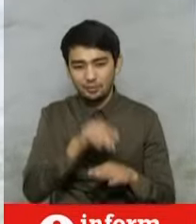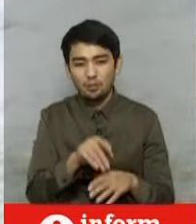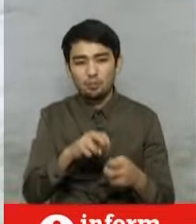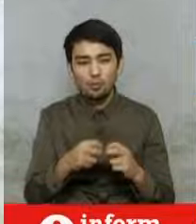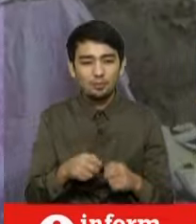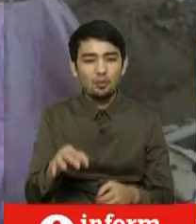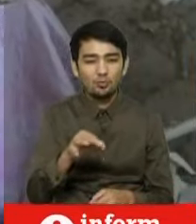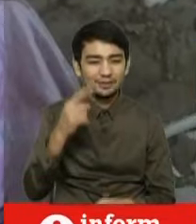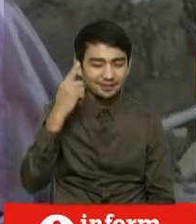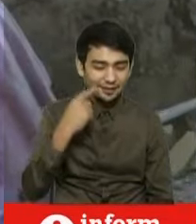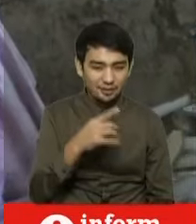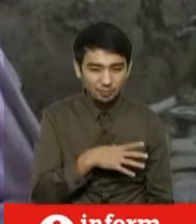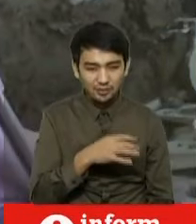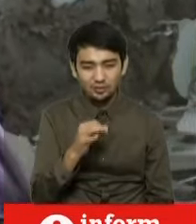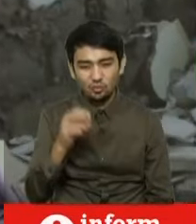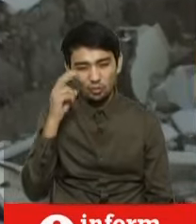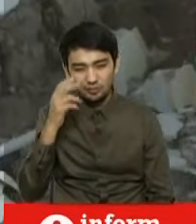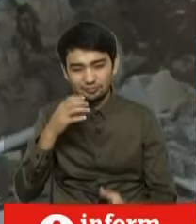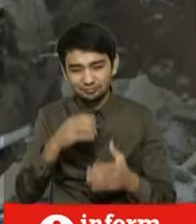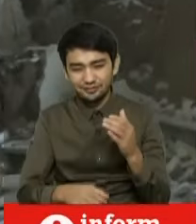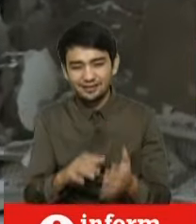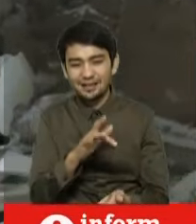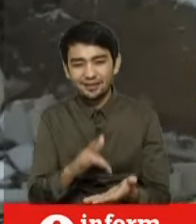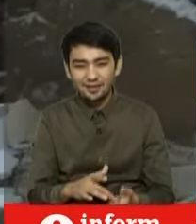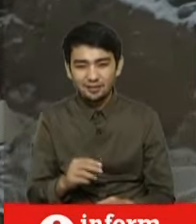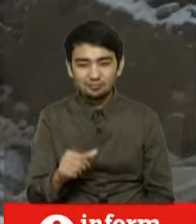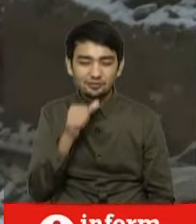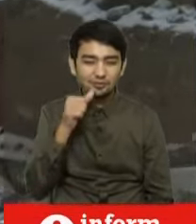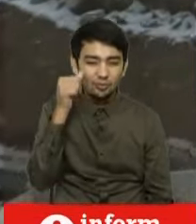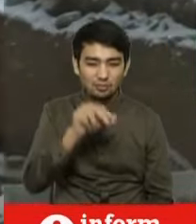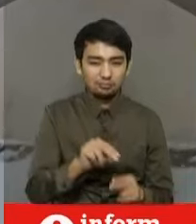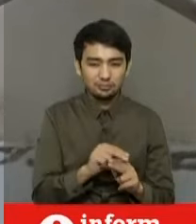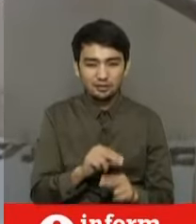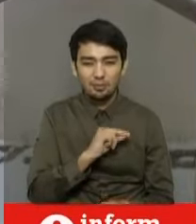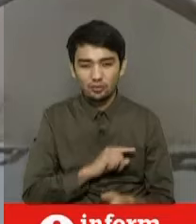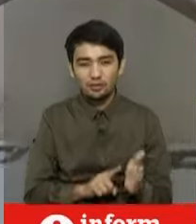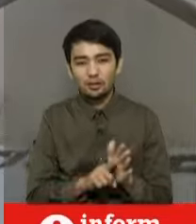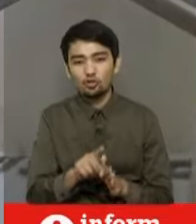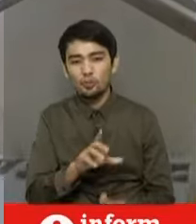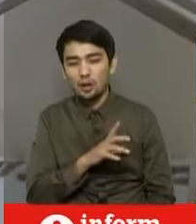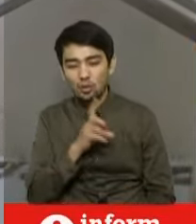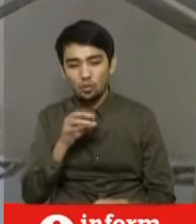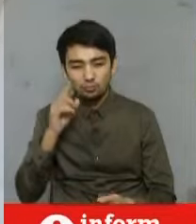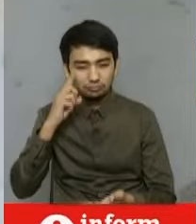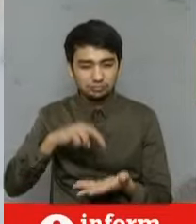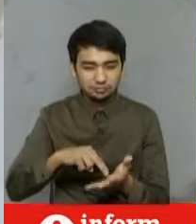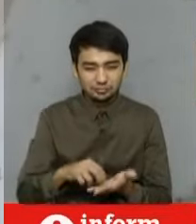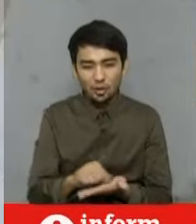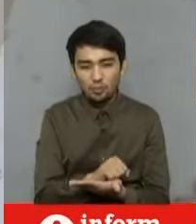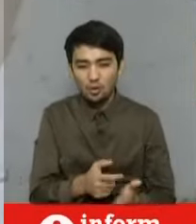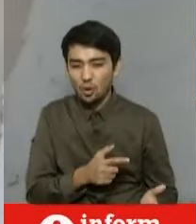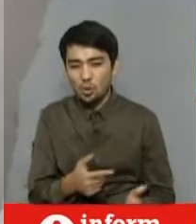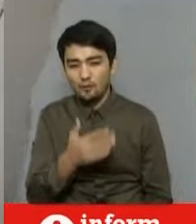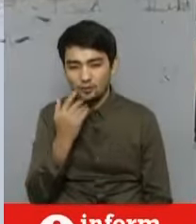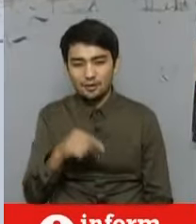хабардар, шаһар басшысы орталық кәріз жүйесін орнату жұмыстары өткен жылы қолға алынғанын жеткізді. Алайда жобалық құжаттама әлі бітпеген екен.